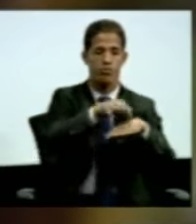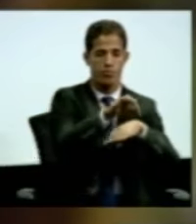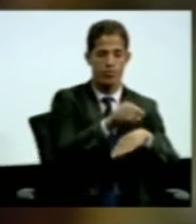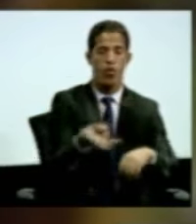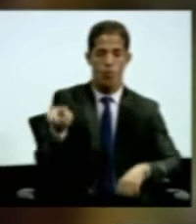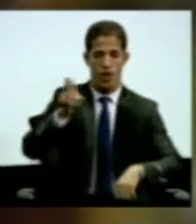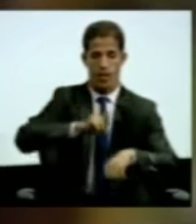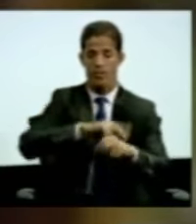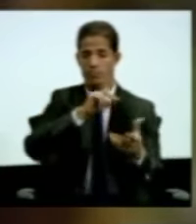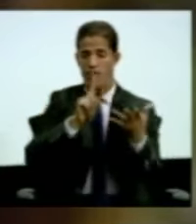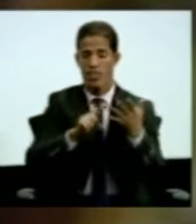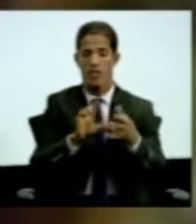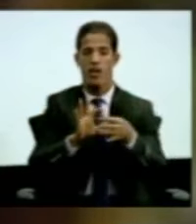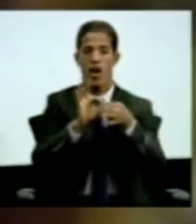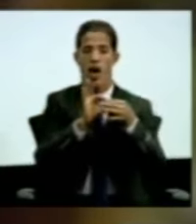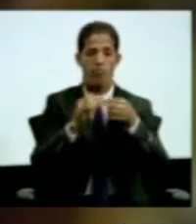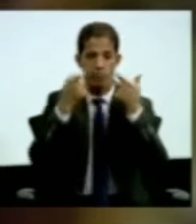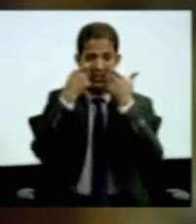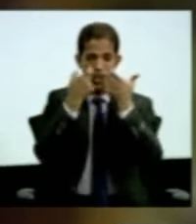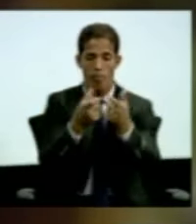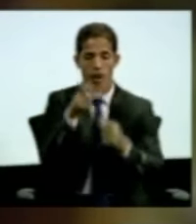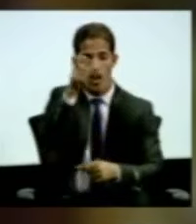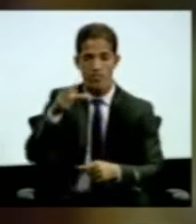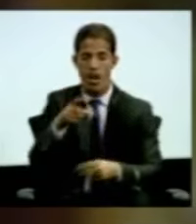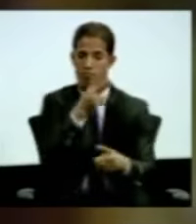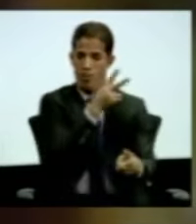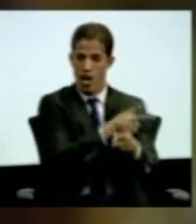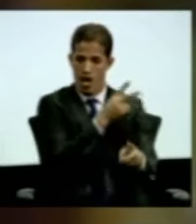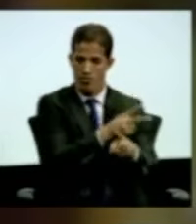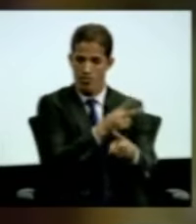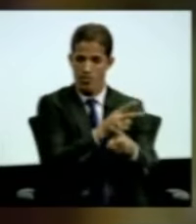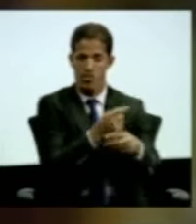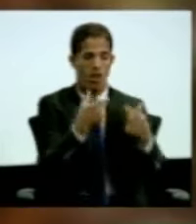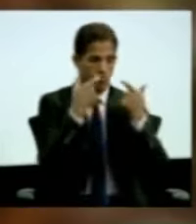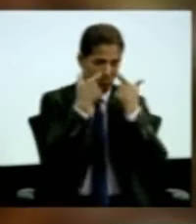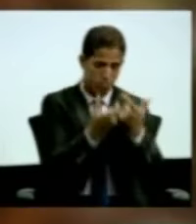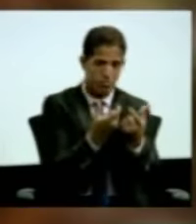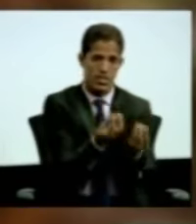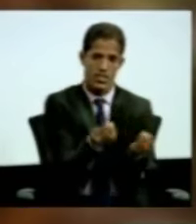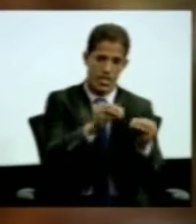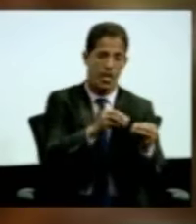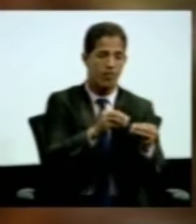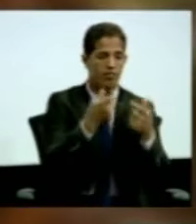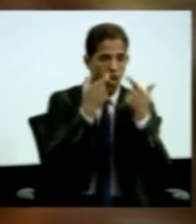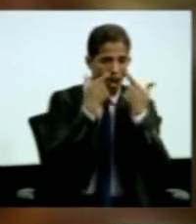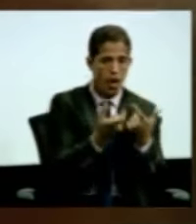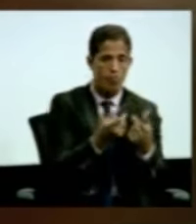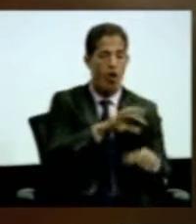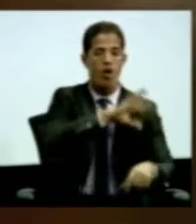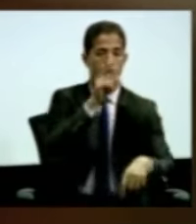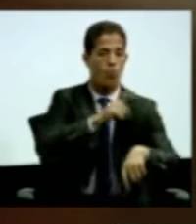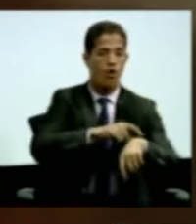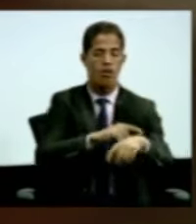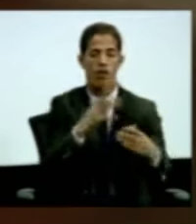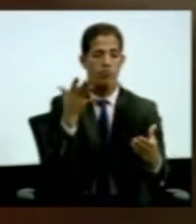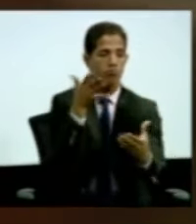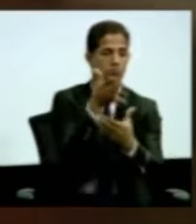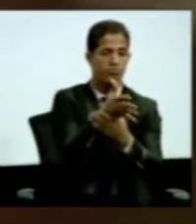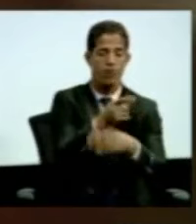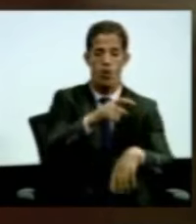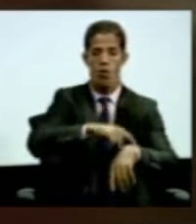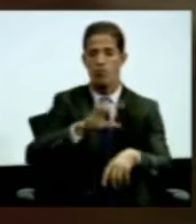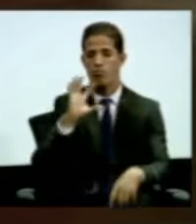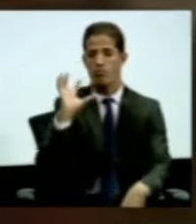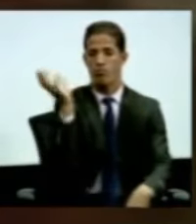لمتابعه الاشخاص الموجودين تحت الحجر مع الشخصيه للتدخل بالاسعاف عند الاقتضاء